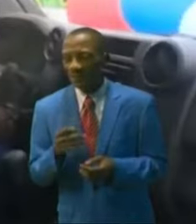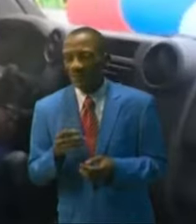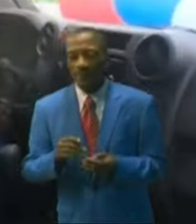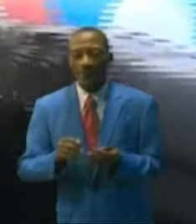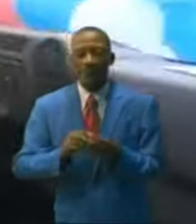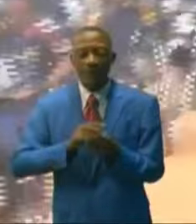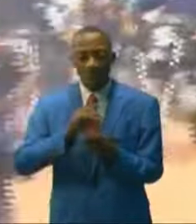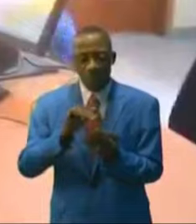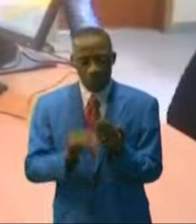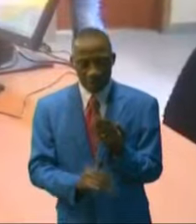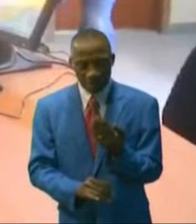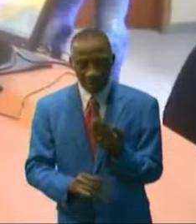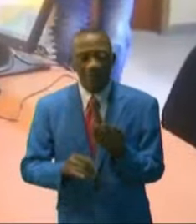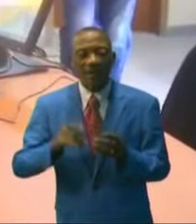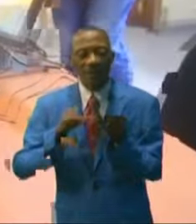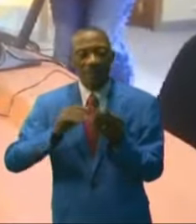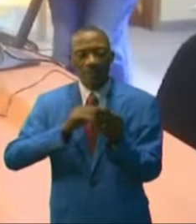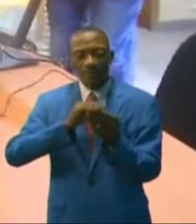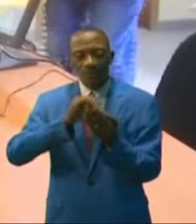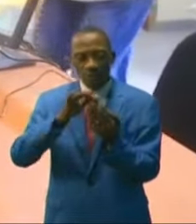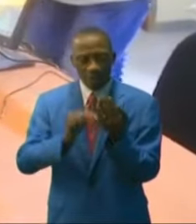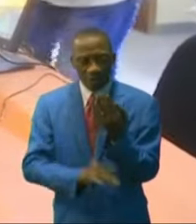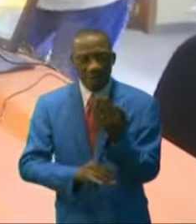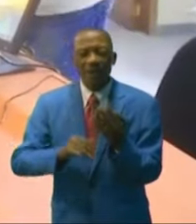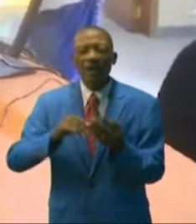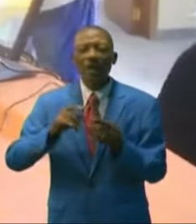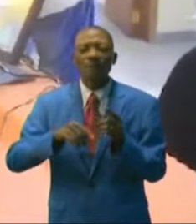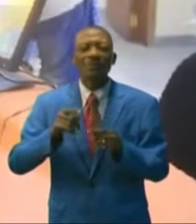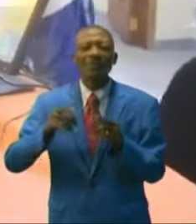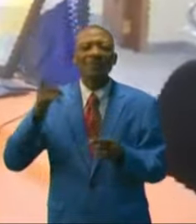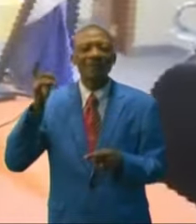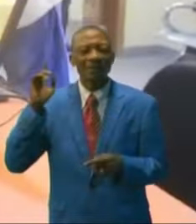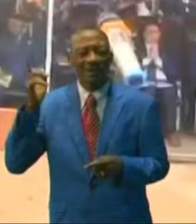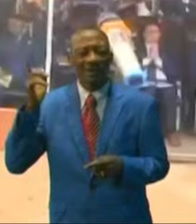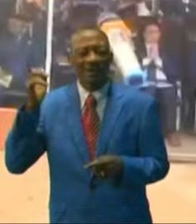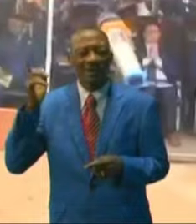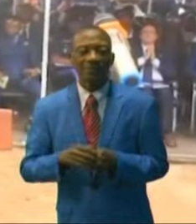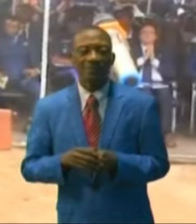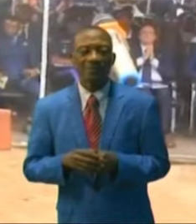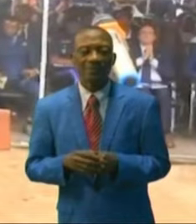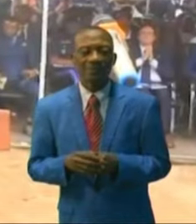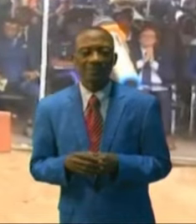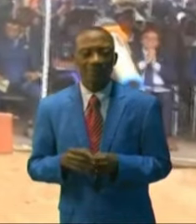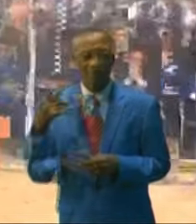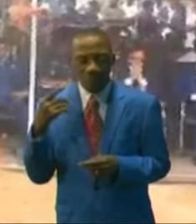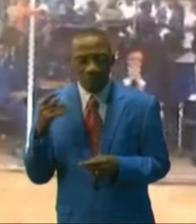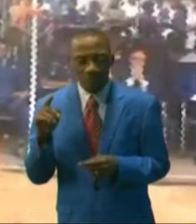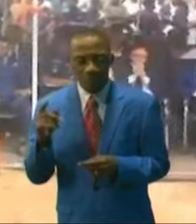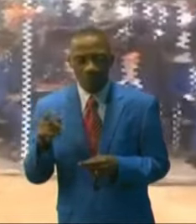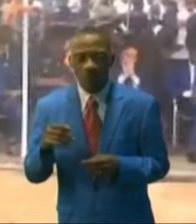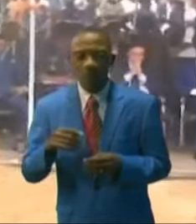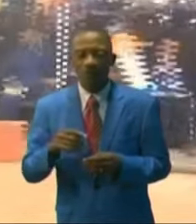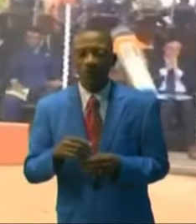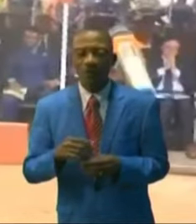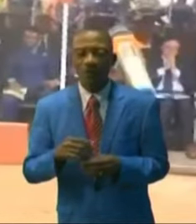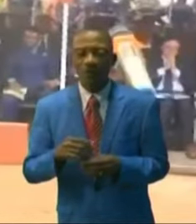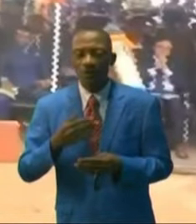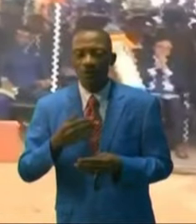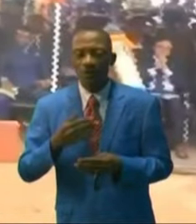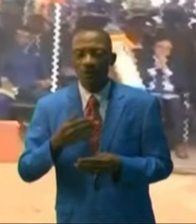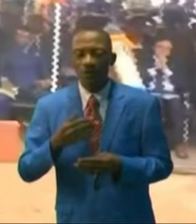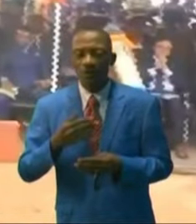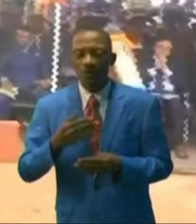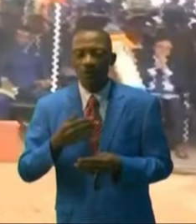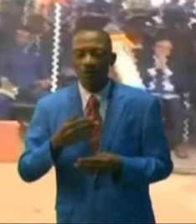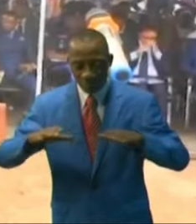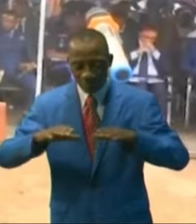adopté devrait améliorer les performances d'intervention des forces de police. Mais